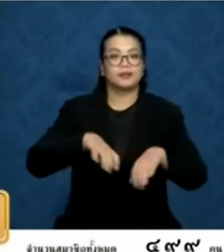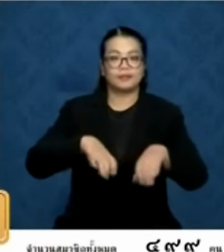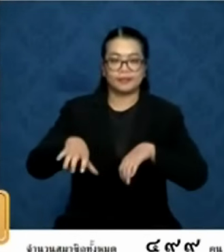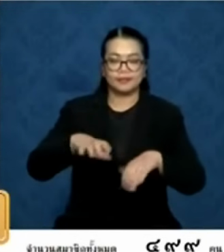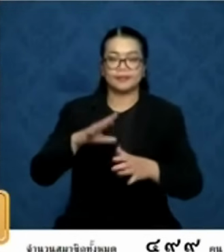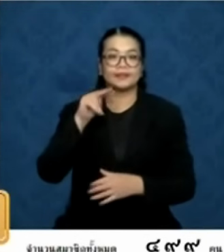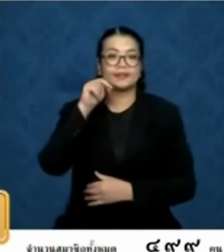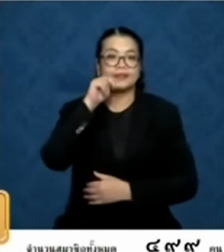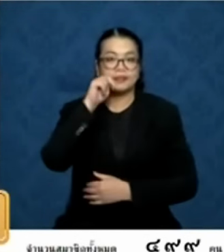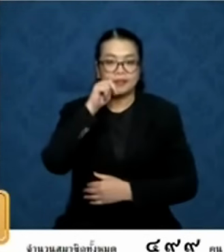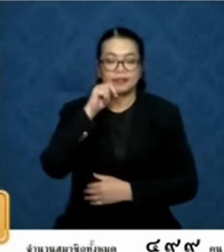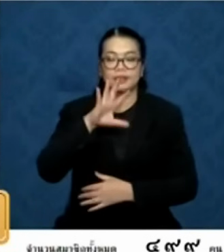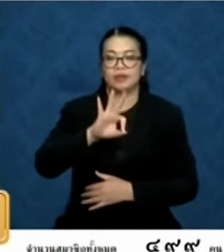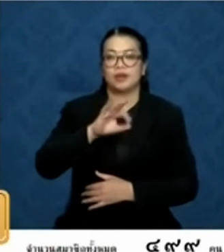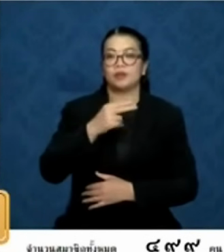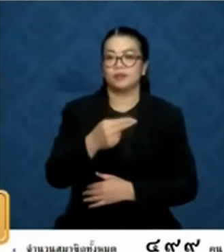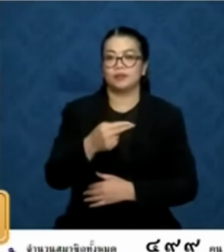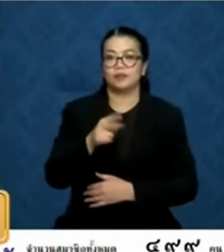ากรน้ำงบประมาณ